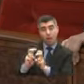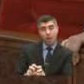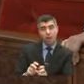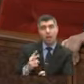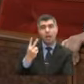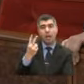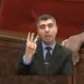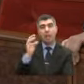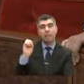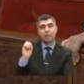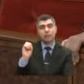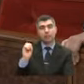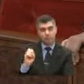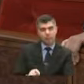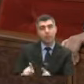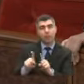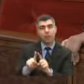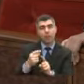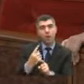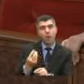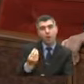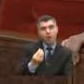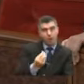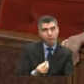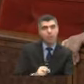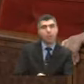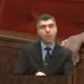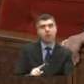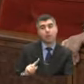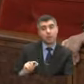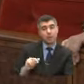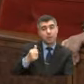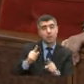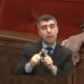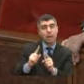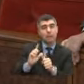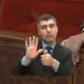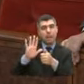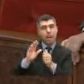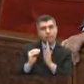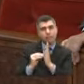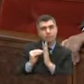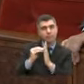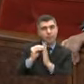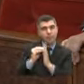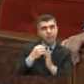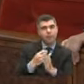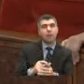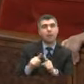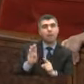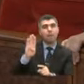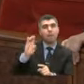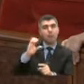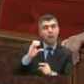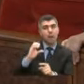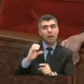ابتدائي، اقل من 34 في الاقسام الاخرى ديال الابتدائي، واقل من 36 في الاعدادي والتاهيلي. اللي